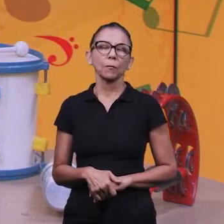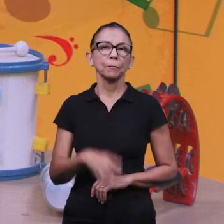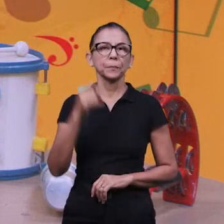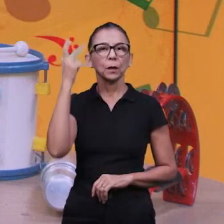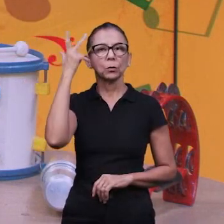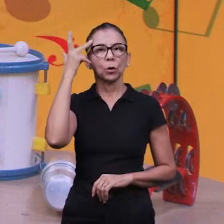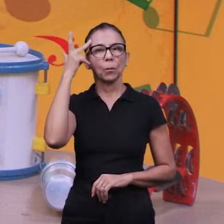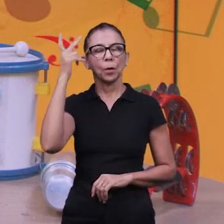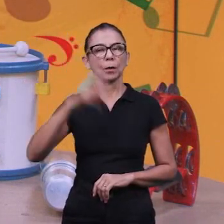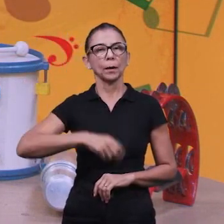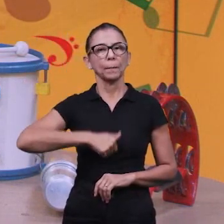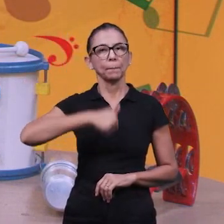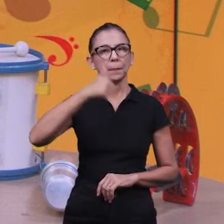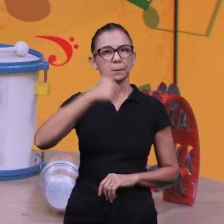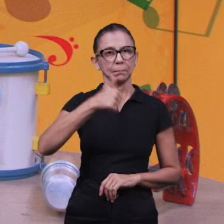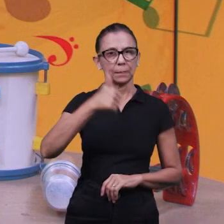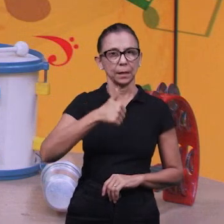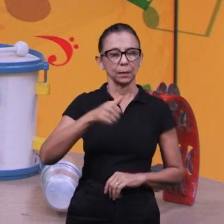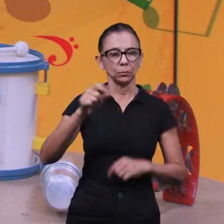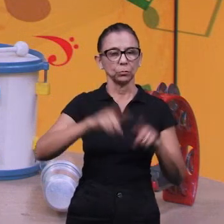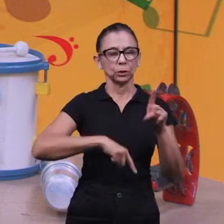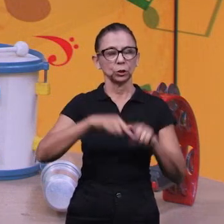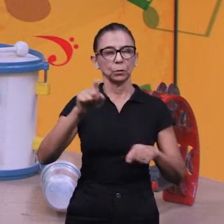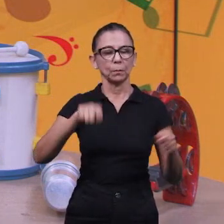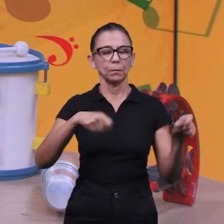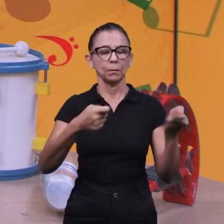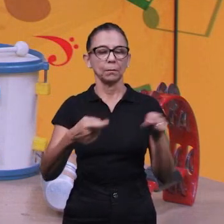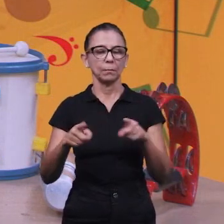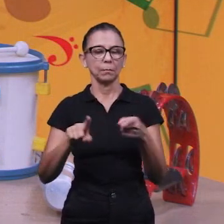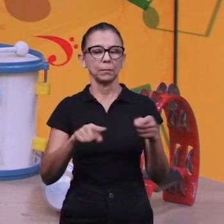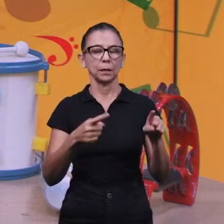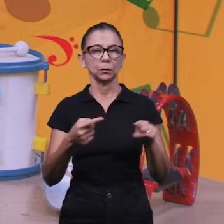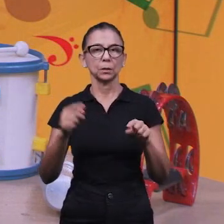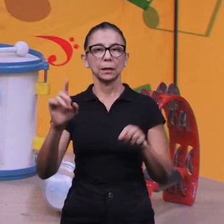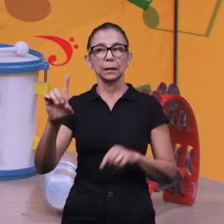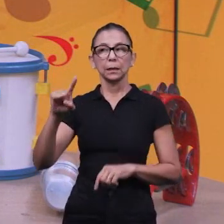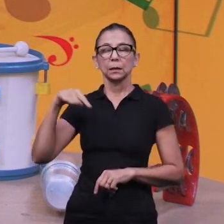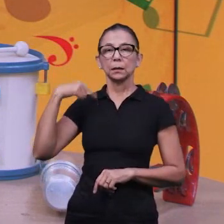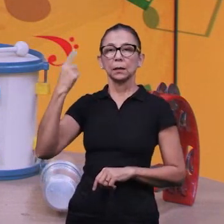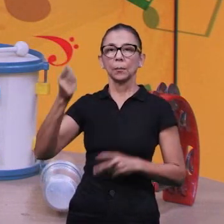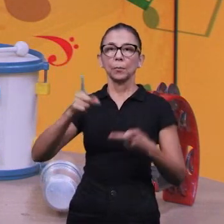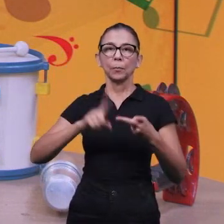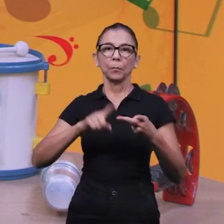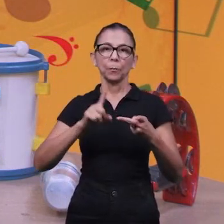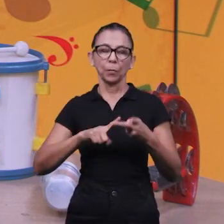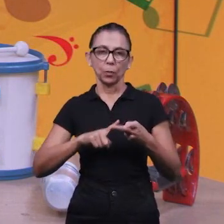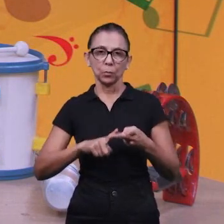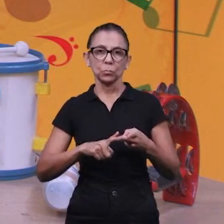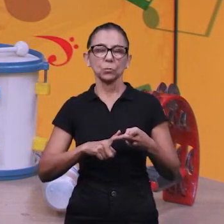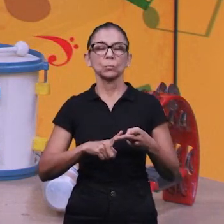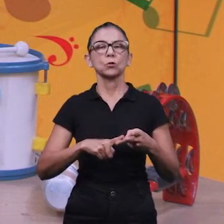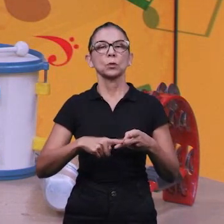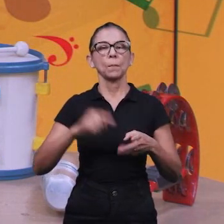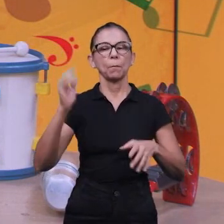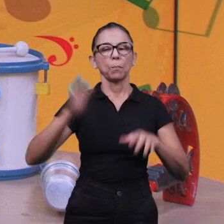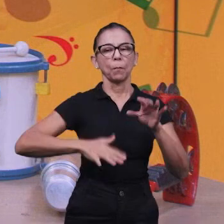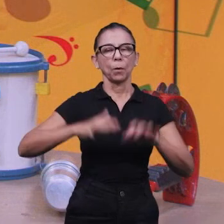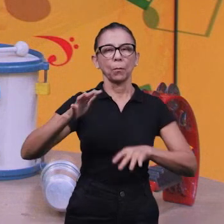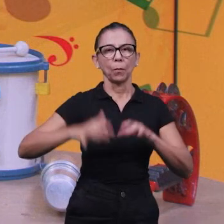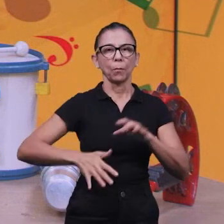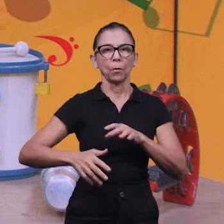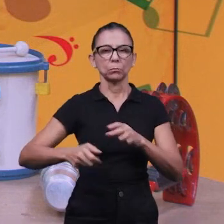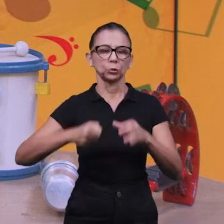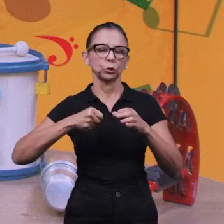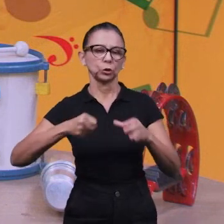Généralement, nous attendons les instruments de mélodie pour jouer après l'instrument de